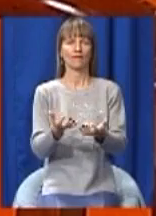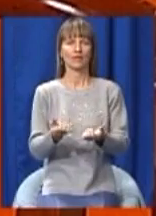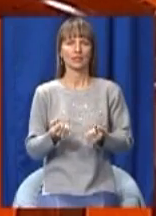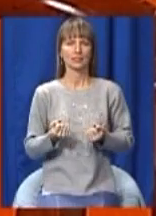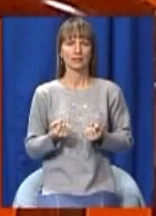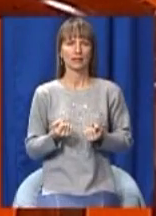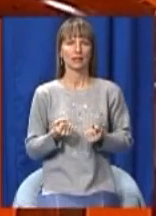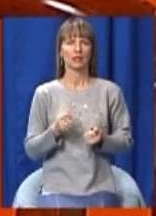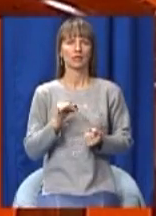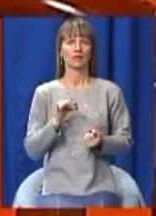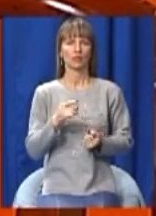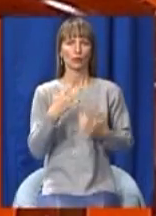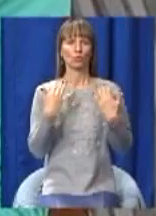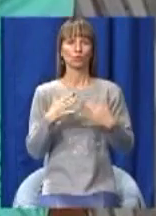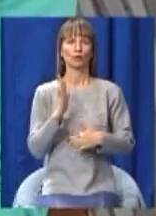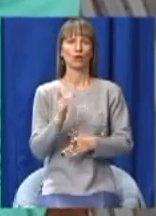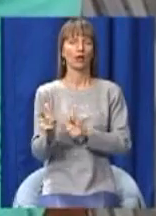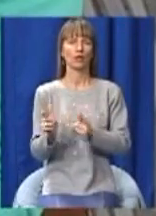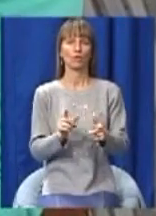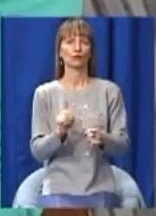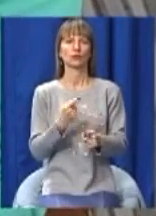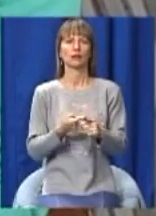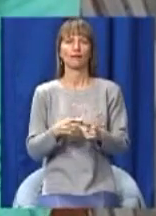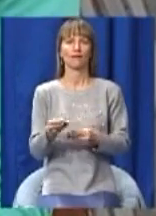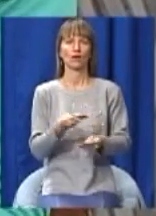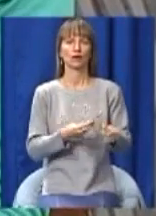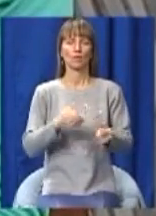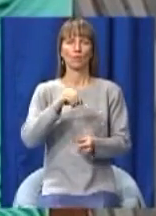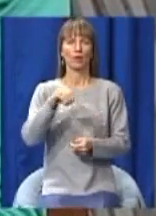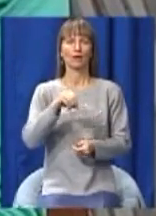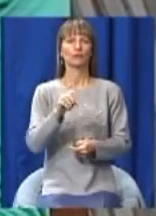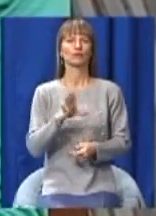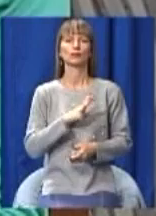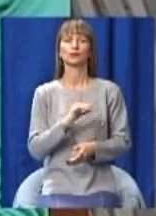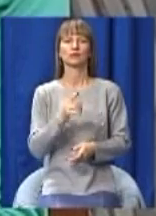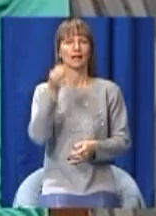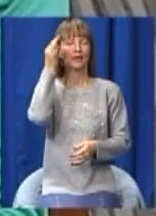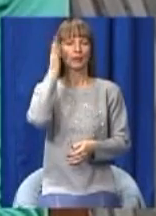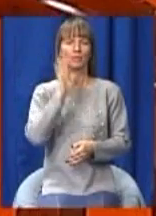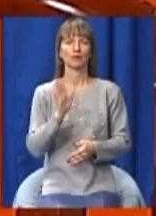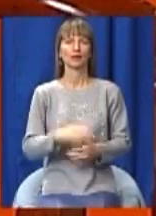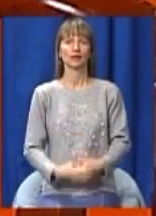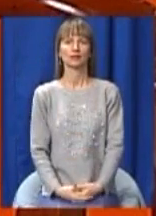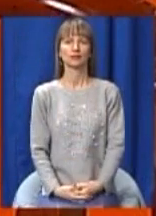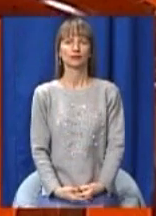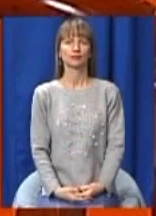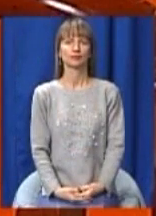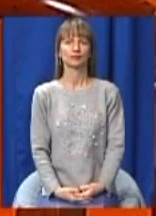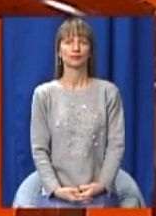он уже были готовый а что-то за так и тюремный порошочек бог помирит а ешь